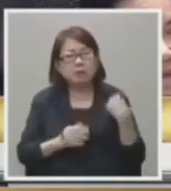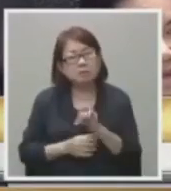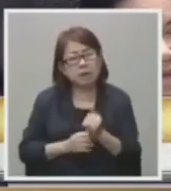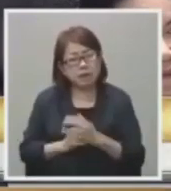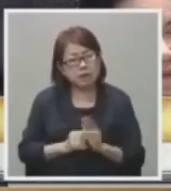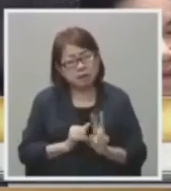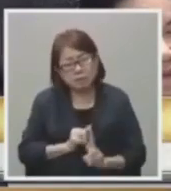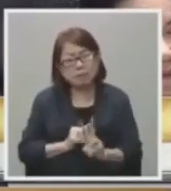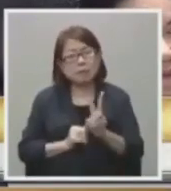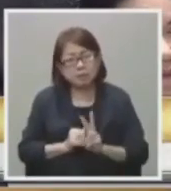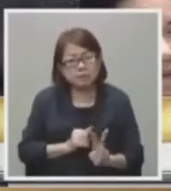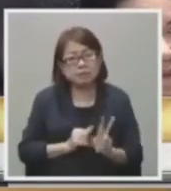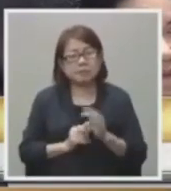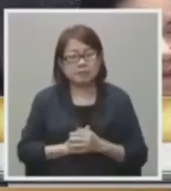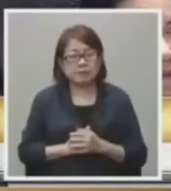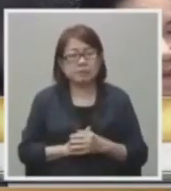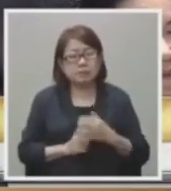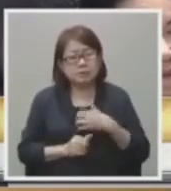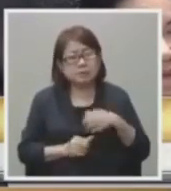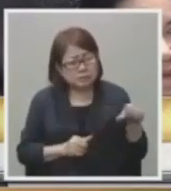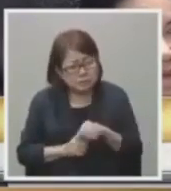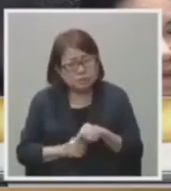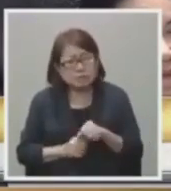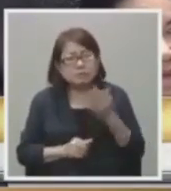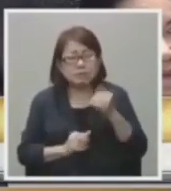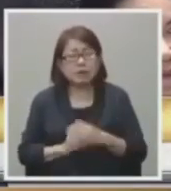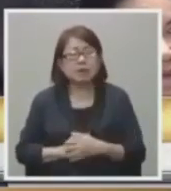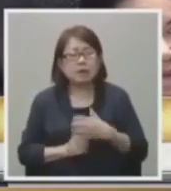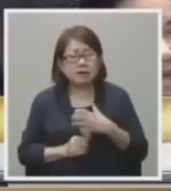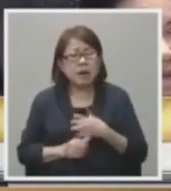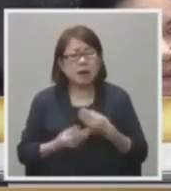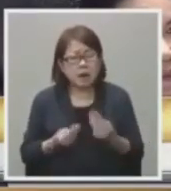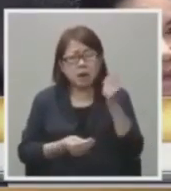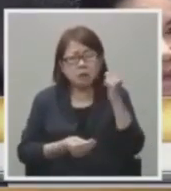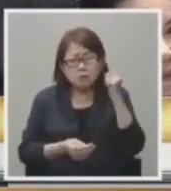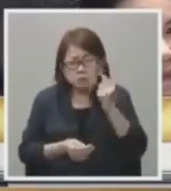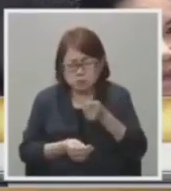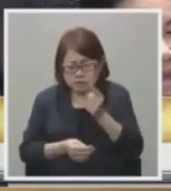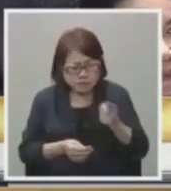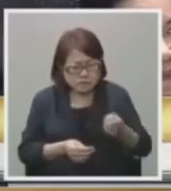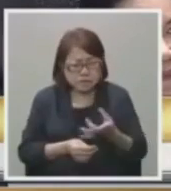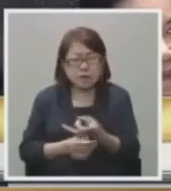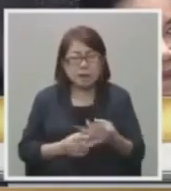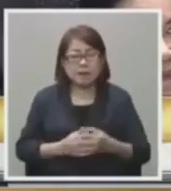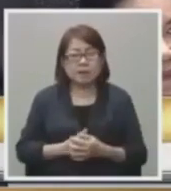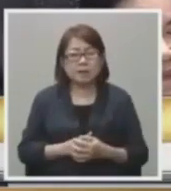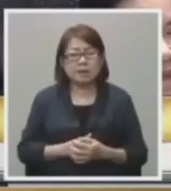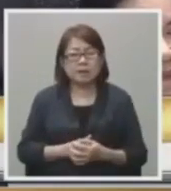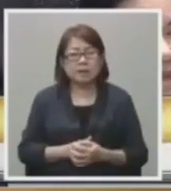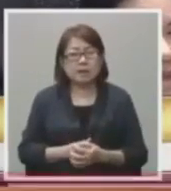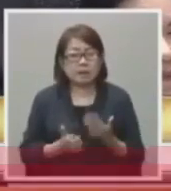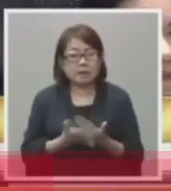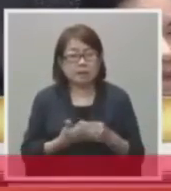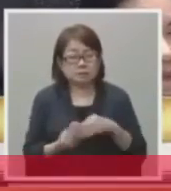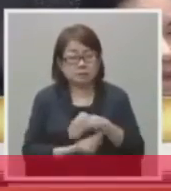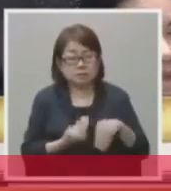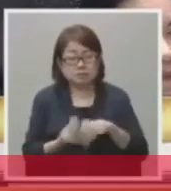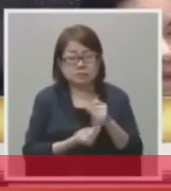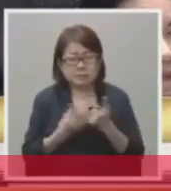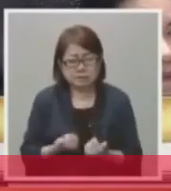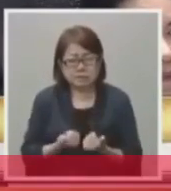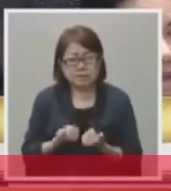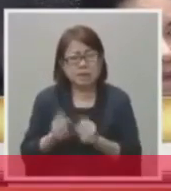ลาดที่ผมชวนเพราะอะไรอยากให้รู้ความจริงว่าเศรษฐกิจบ้านเมืองมันเป็นอย่